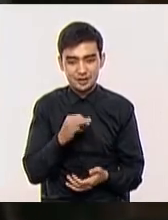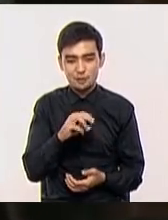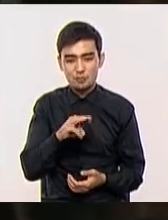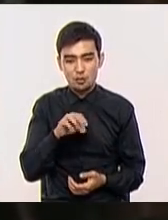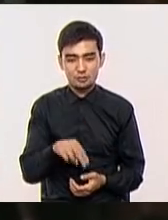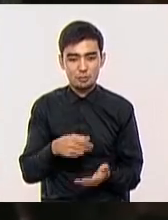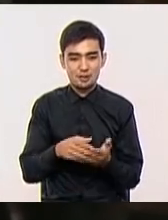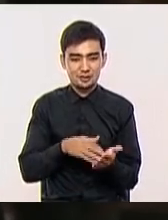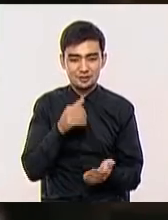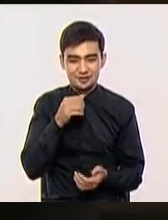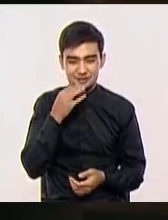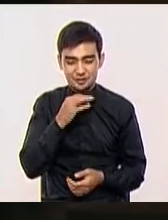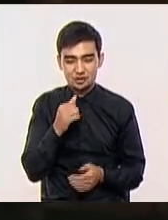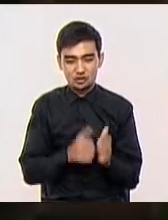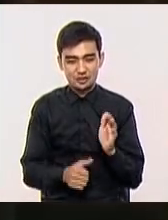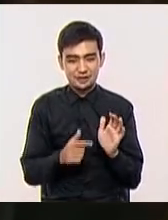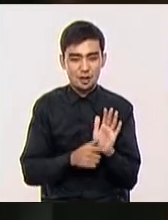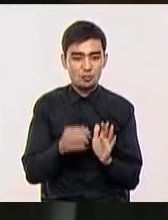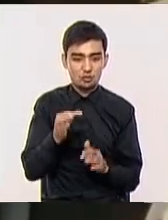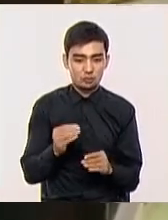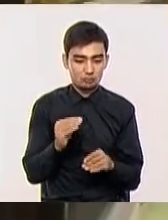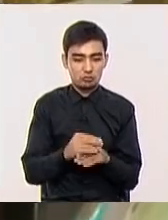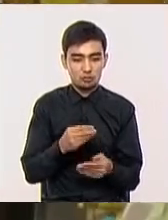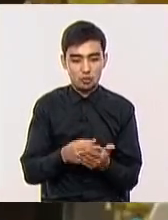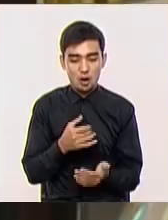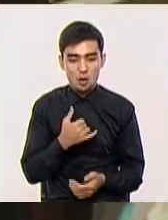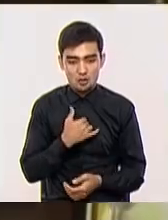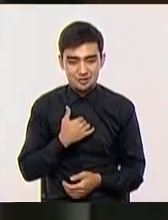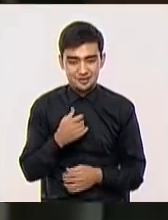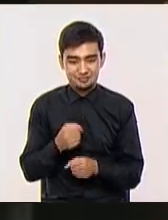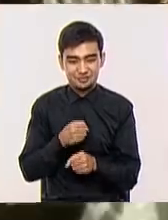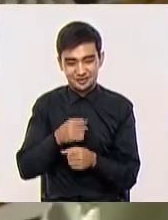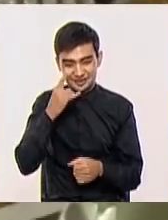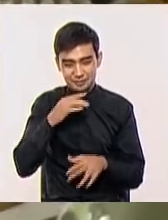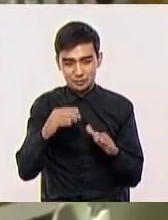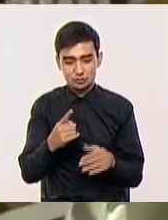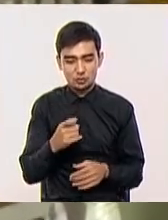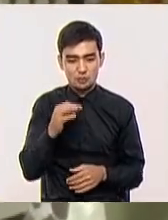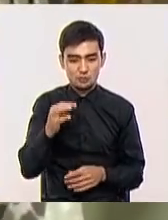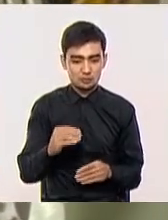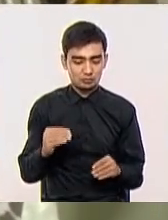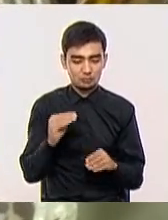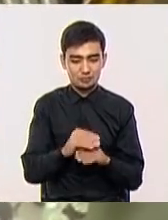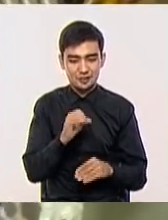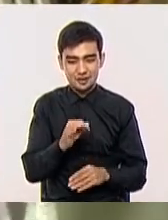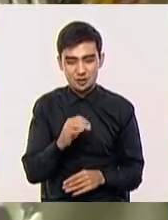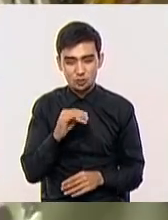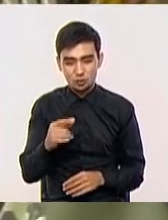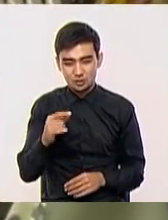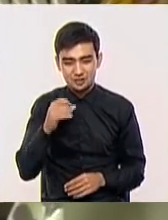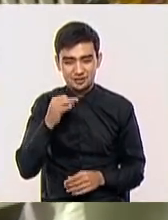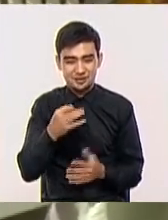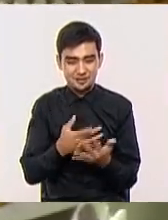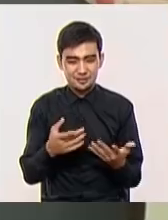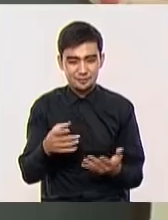импорттық май 60-70%-ға қымбаттаса, өзіміздің өнім тіпті 100%-ға өсіп кетті. Бәрін оңтүстік пен батыстағы